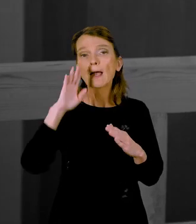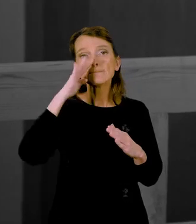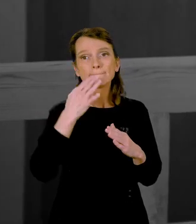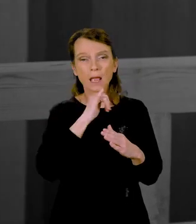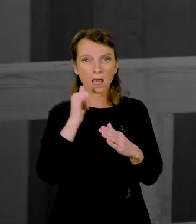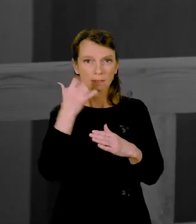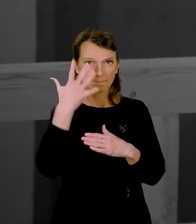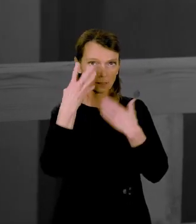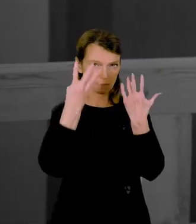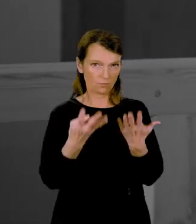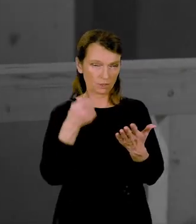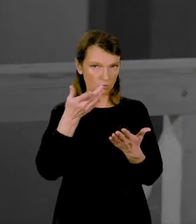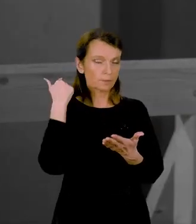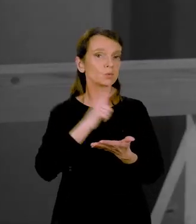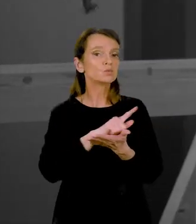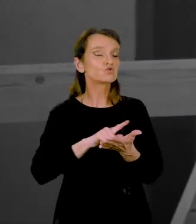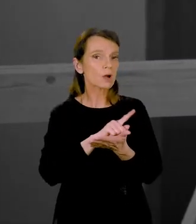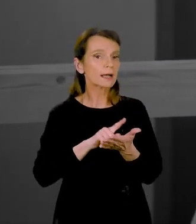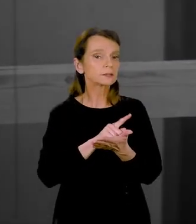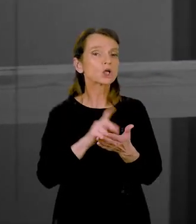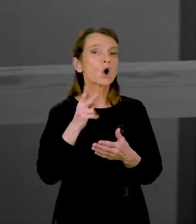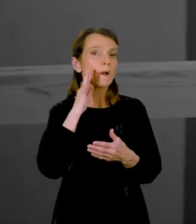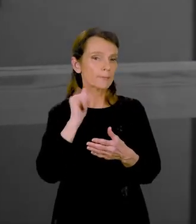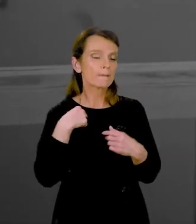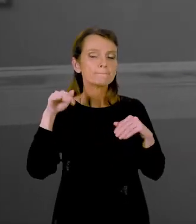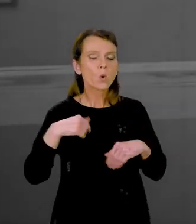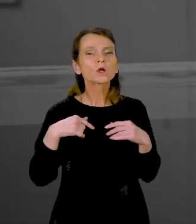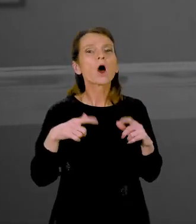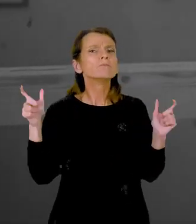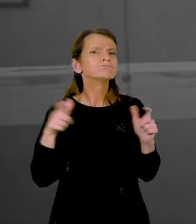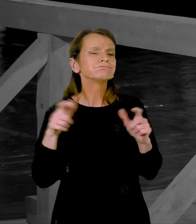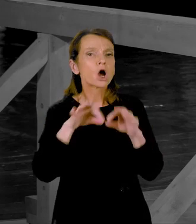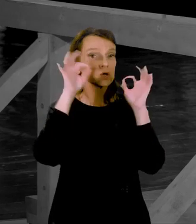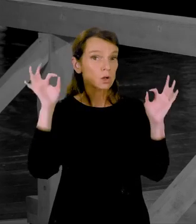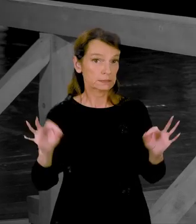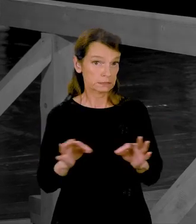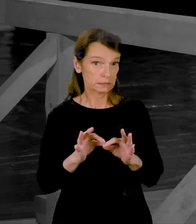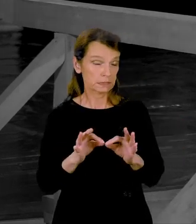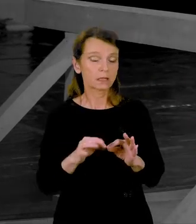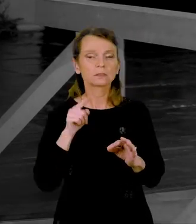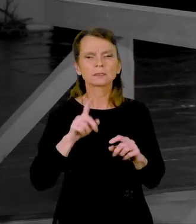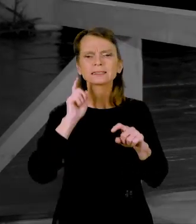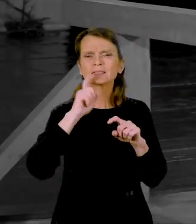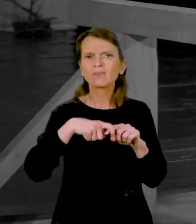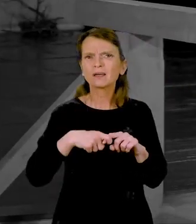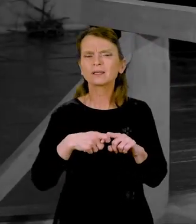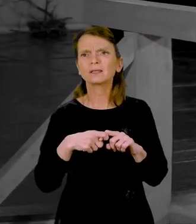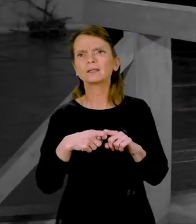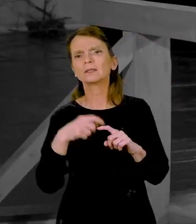Maj 95 je bil čas, ko bi pravzaprav moral praznovati rojstni dan. In te stvari so se